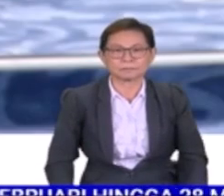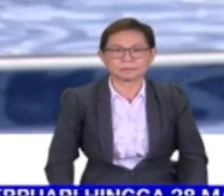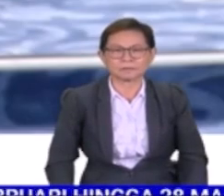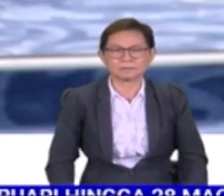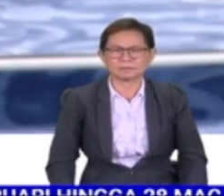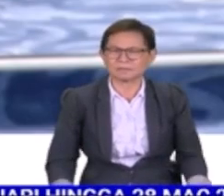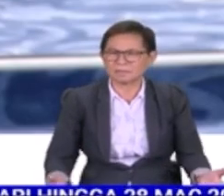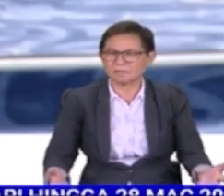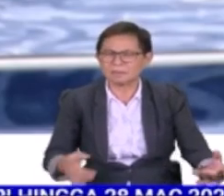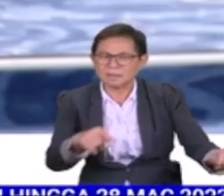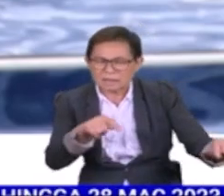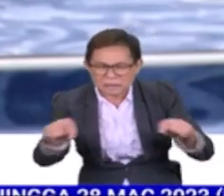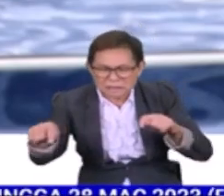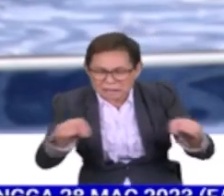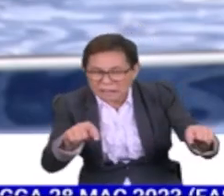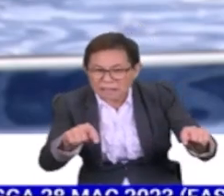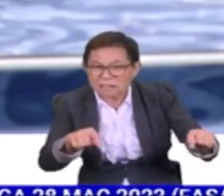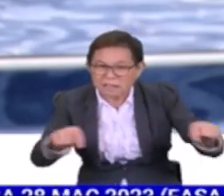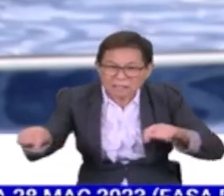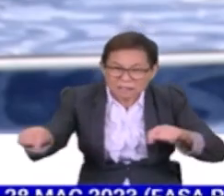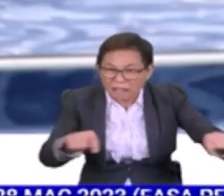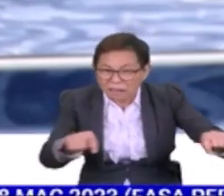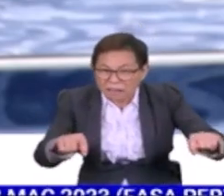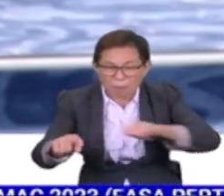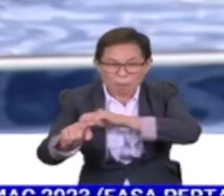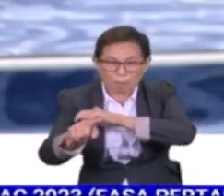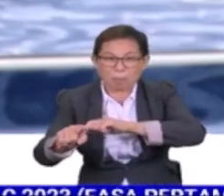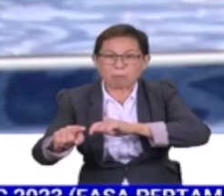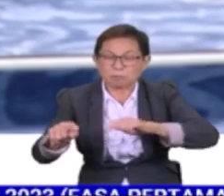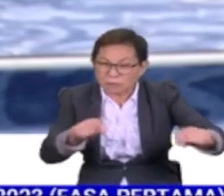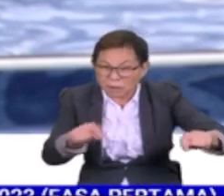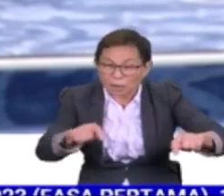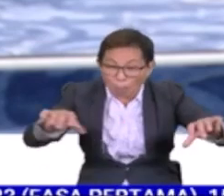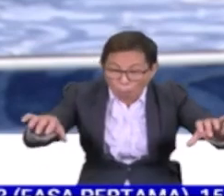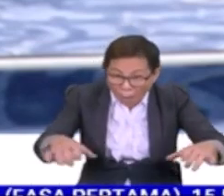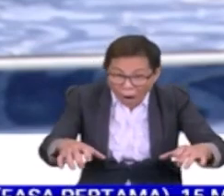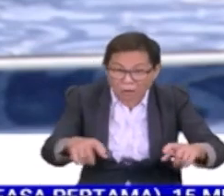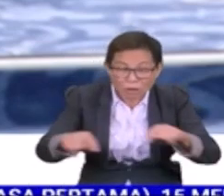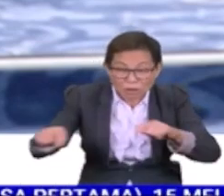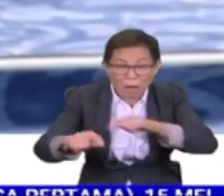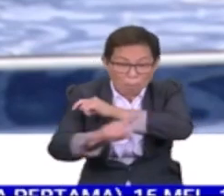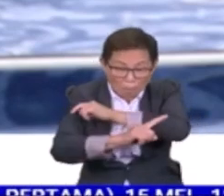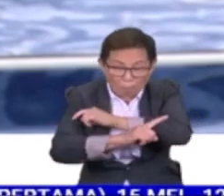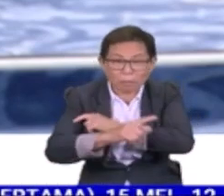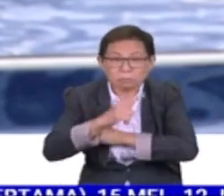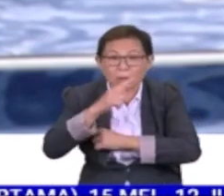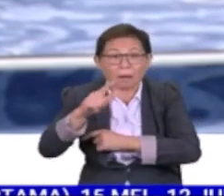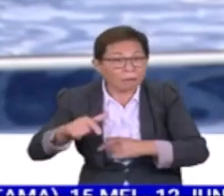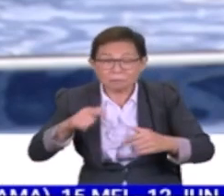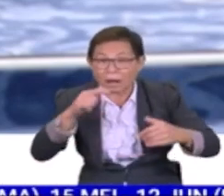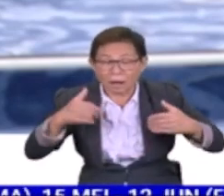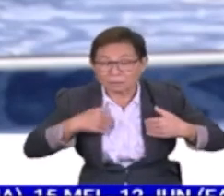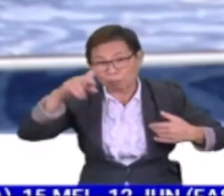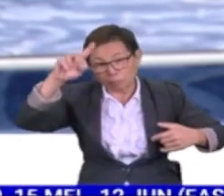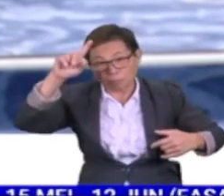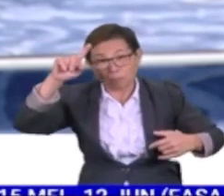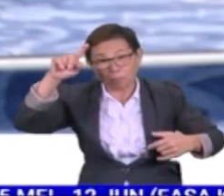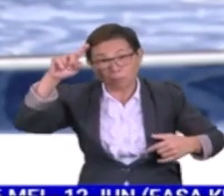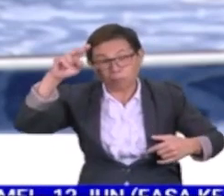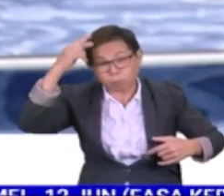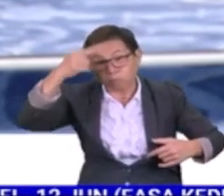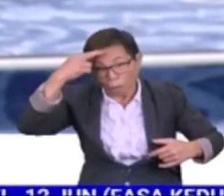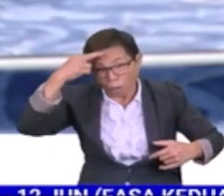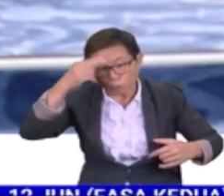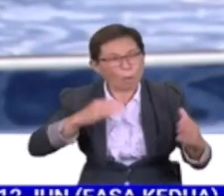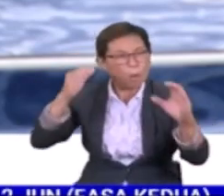kalau tidak akan diambil tidak akan diambil tanpa fakta maka itu boleh cabol sebagai penyalahgunaan